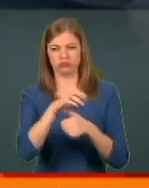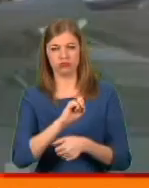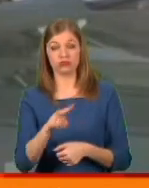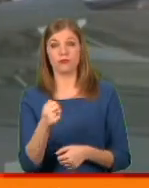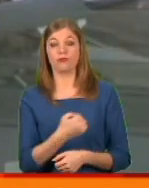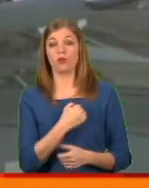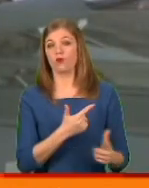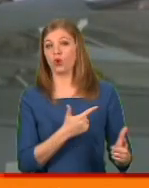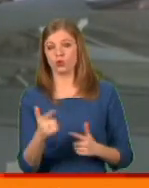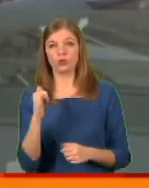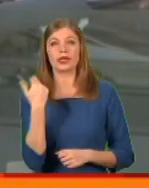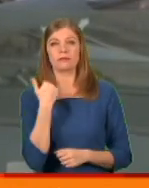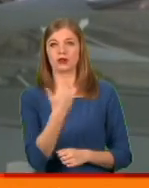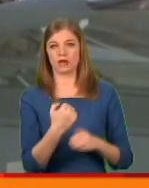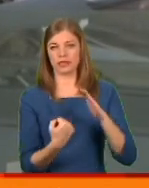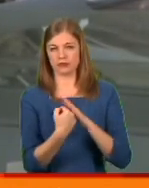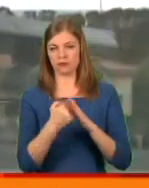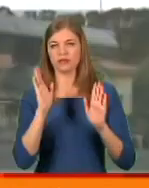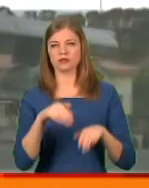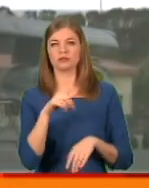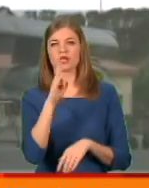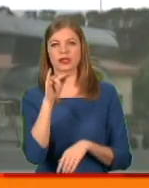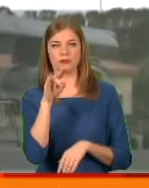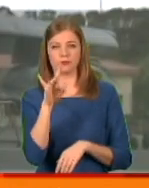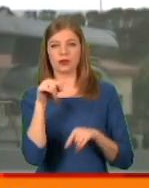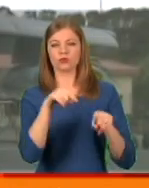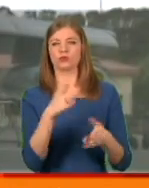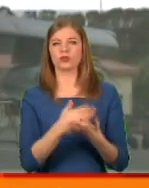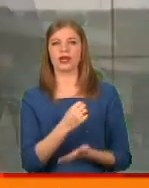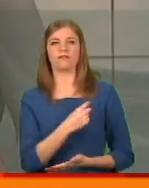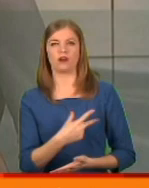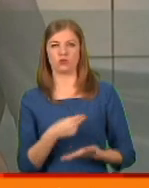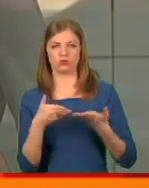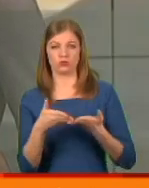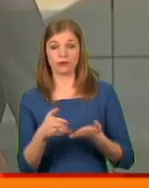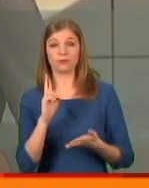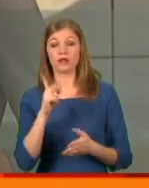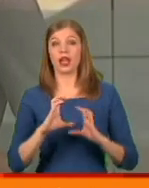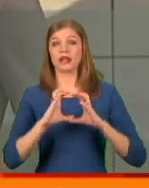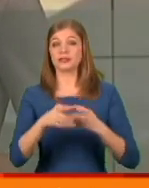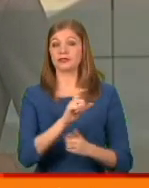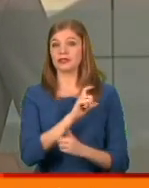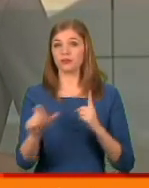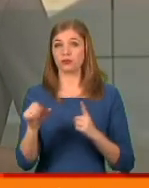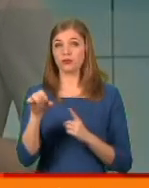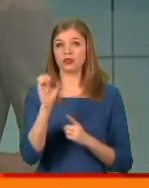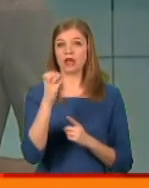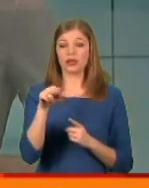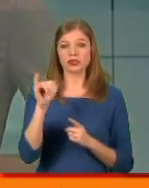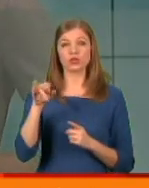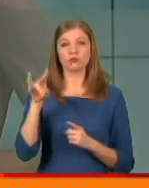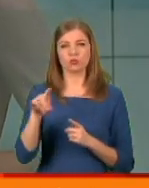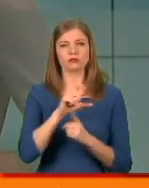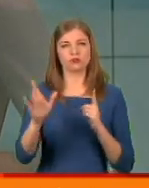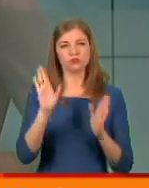У бойовій готовності і британська база авіації на півдні Кіпру, є тут і французький фрегат. Як світ відповість Асаду і Путіну, і чи